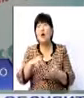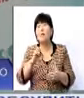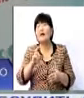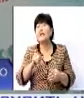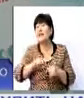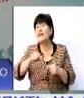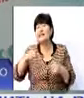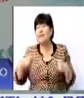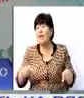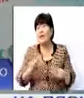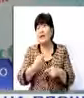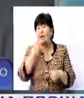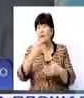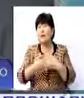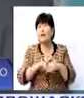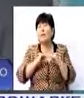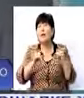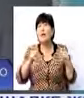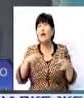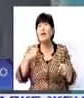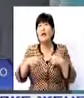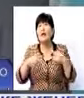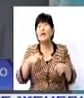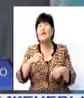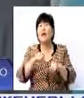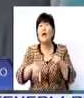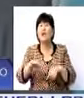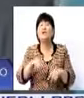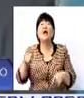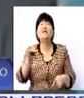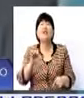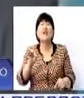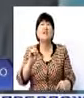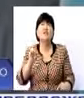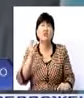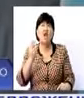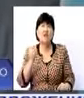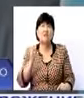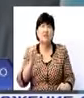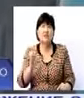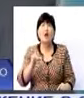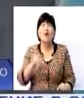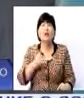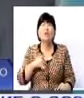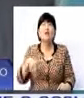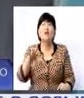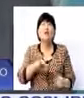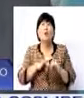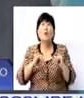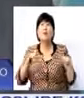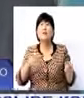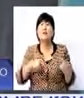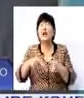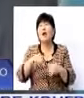извне. Относительно недавно начал развиваться рынок отечественных франшиз. Наша задача, чтобы было увеличение предпринимательства, и в